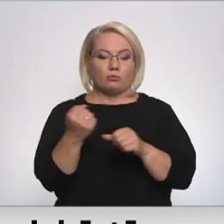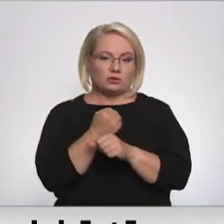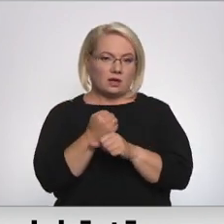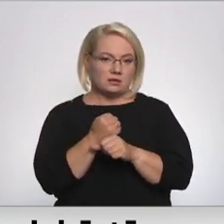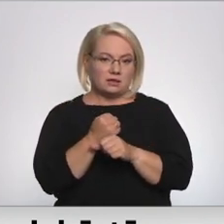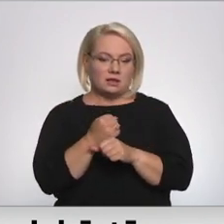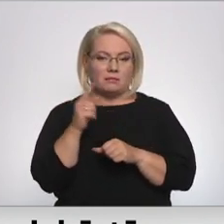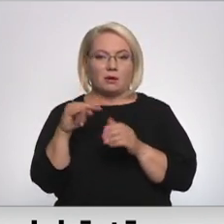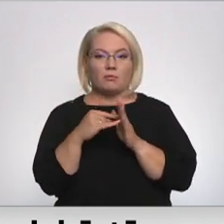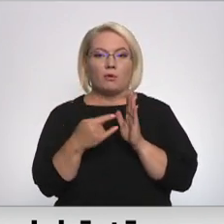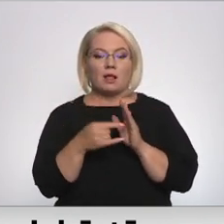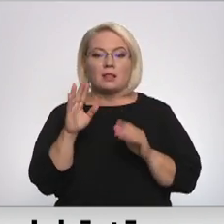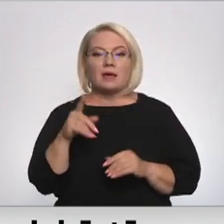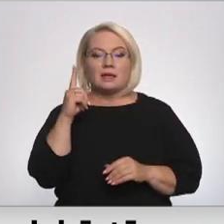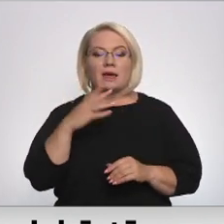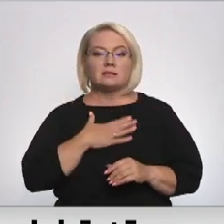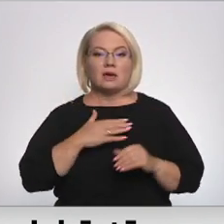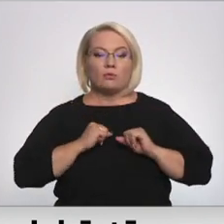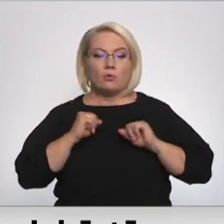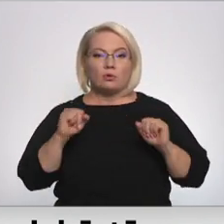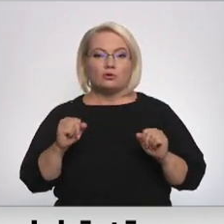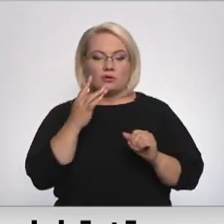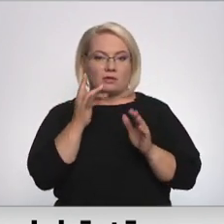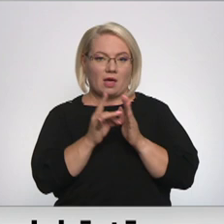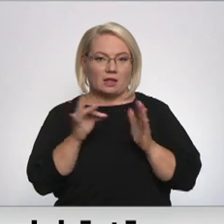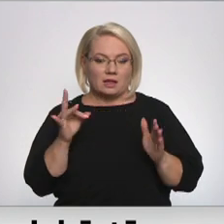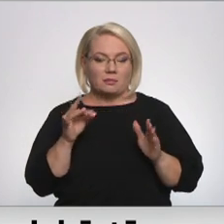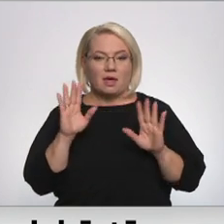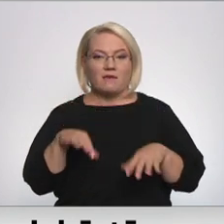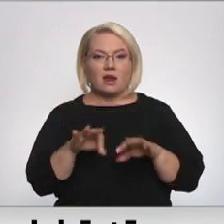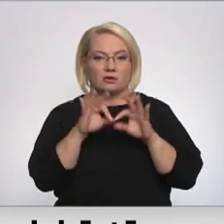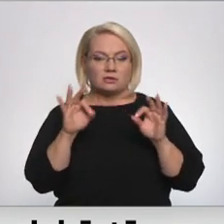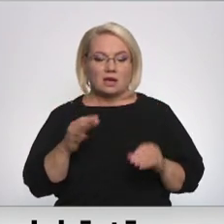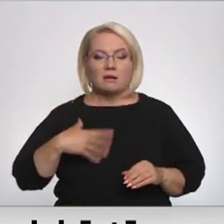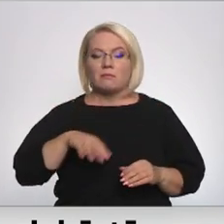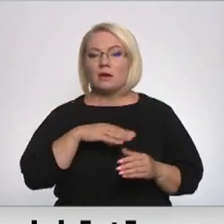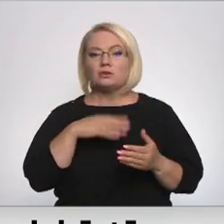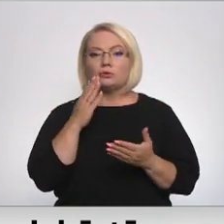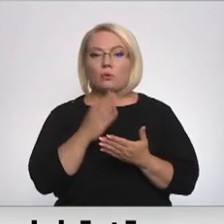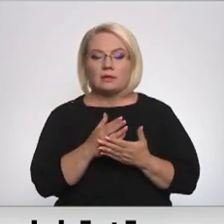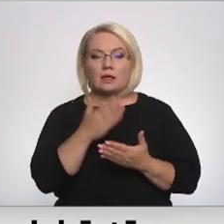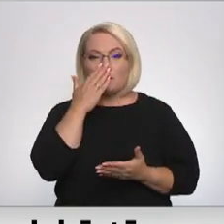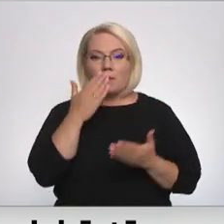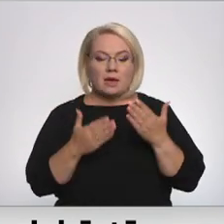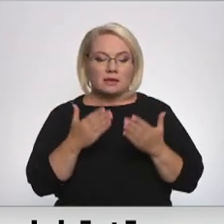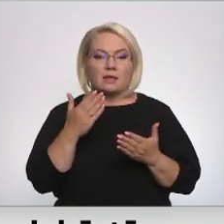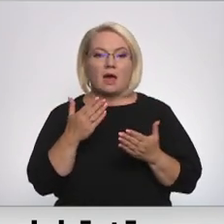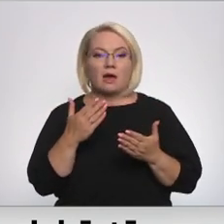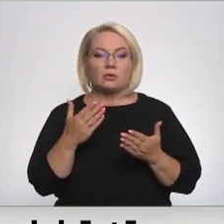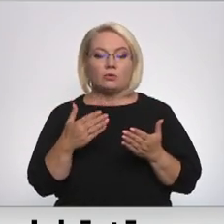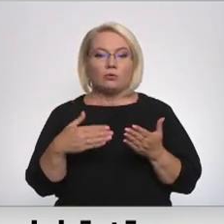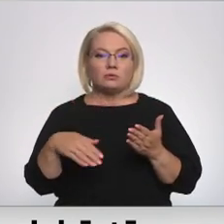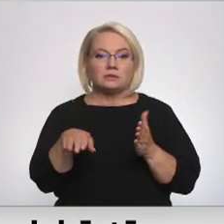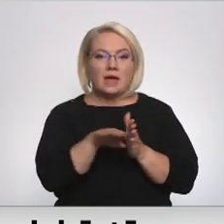par projektu, un lai tikai sev nodrošinātu šo elektrību, ja, ja mēs varētu savu. Mēs noteikti, kad mēģinātu startēt, mēģinātu